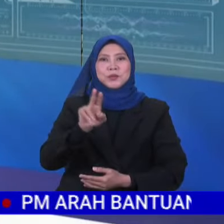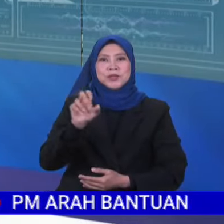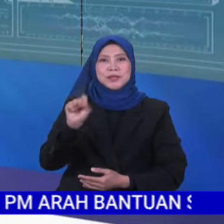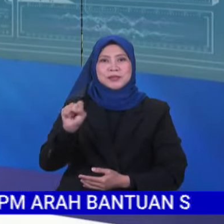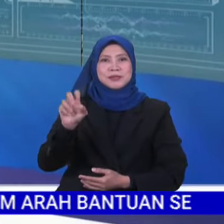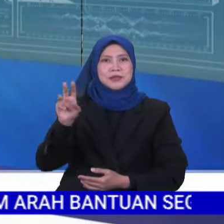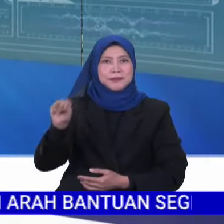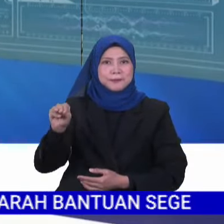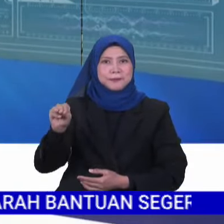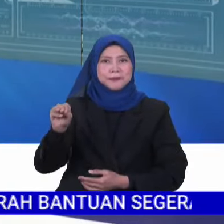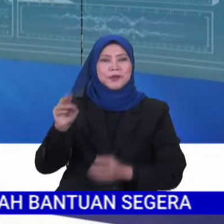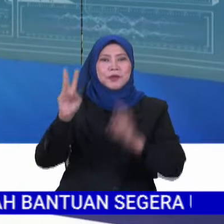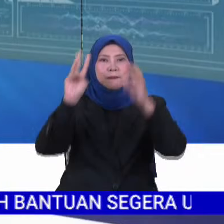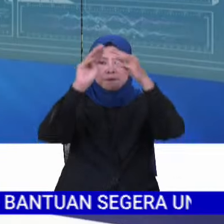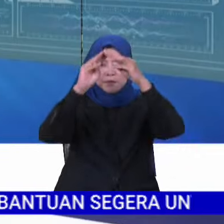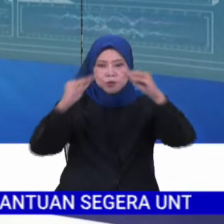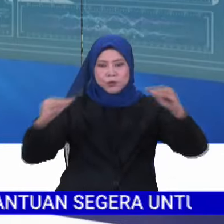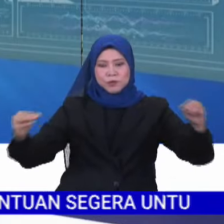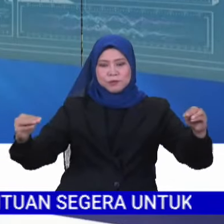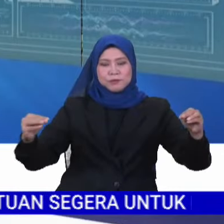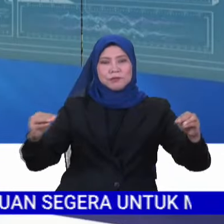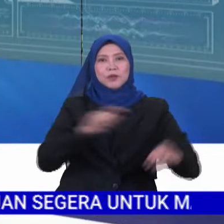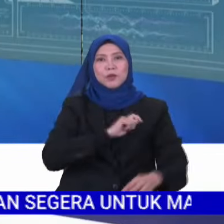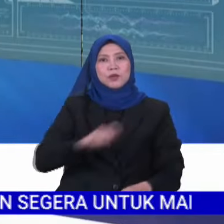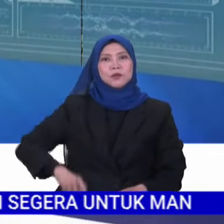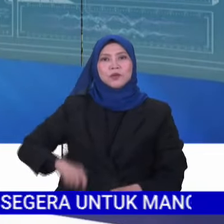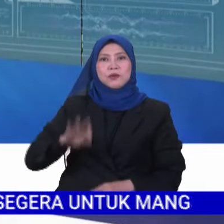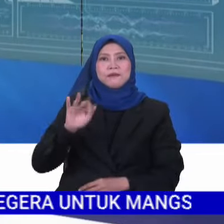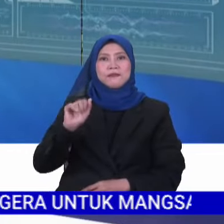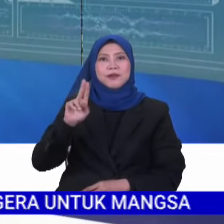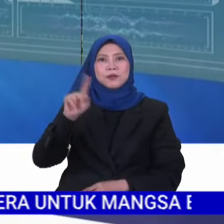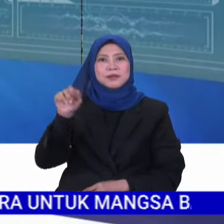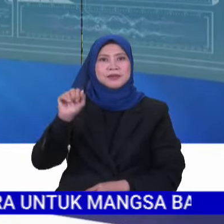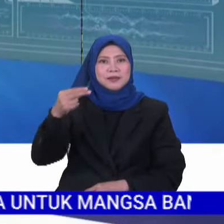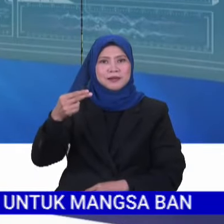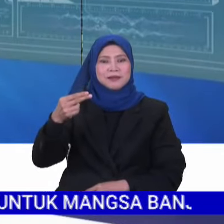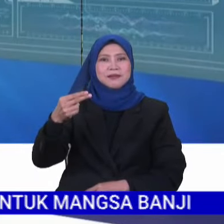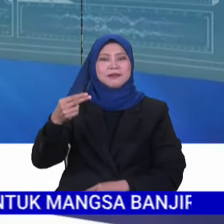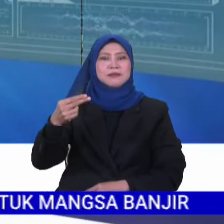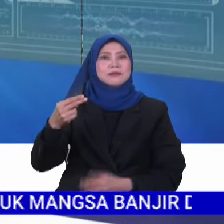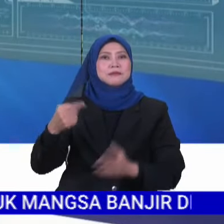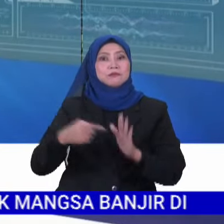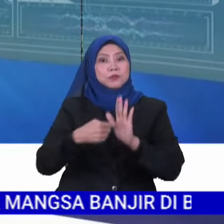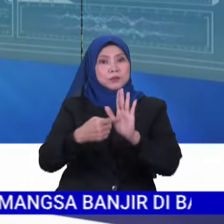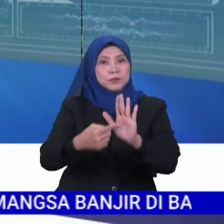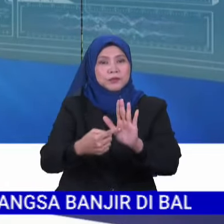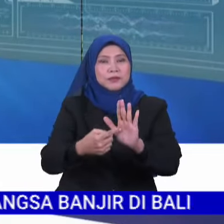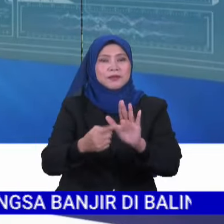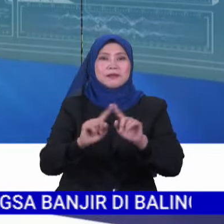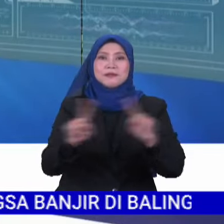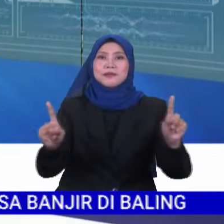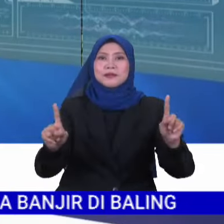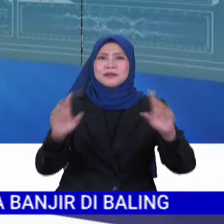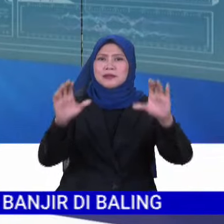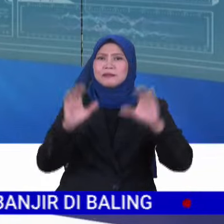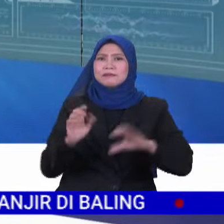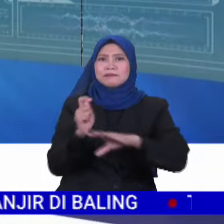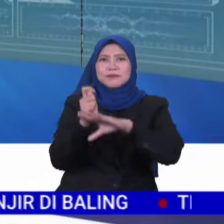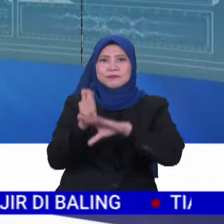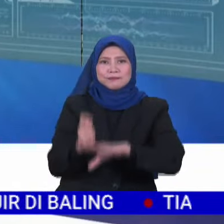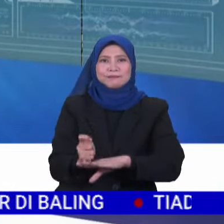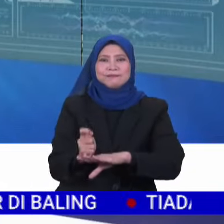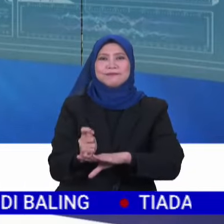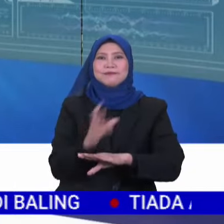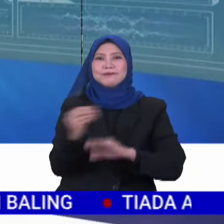USM menerusi museum dan galeri tuanku Fauziah mcf tampil membuat kelainan dengan menggabungkan unsur tradisional